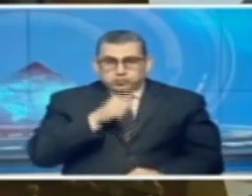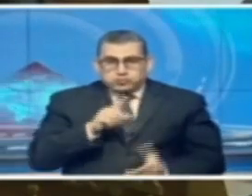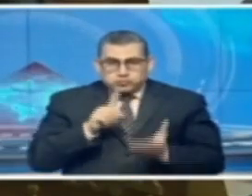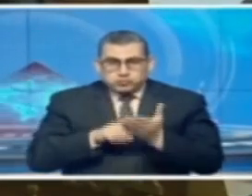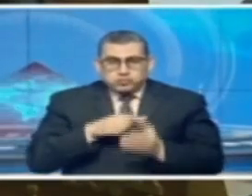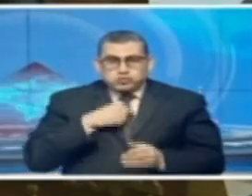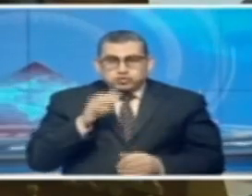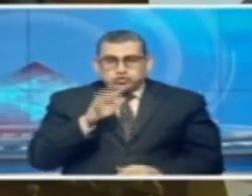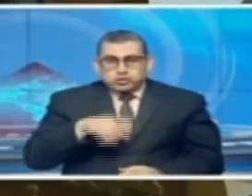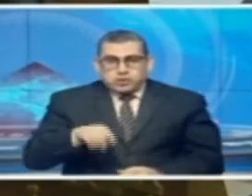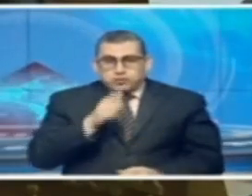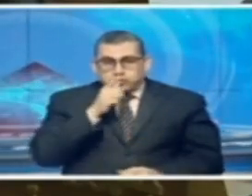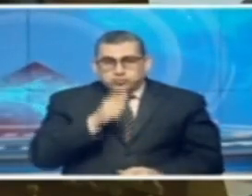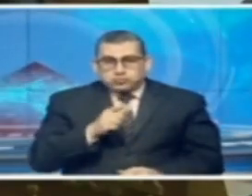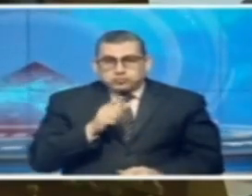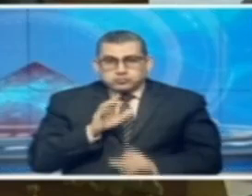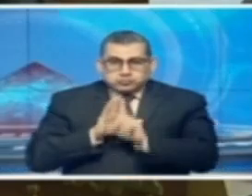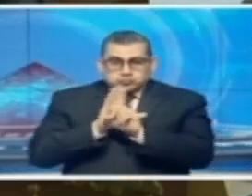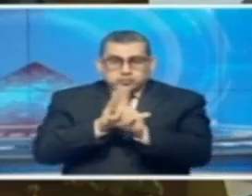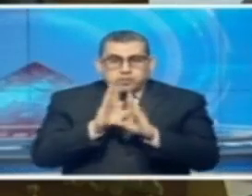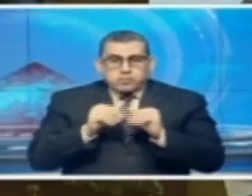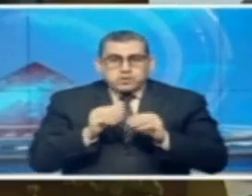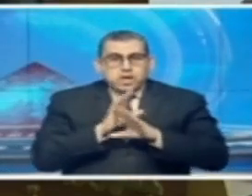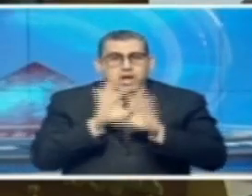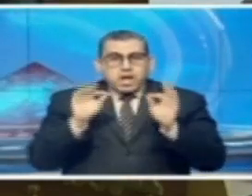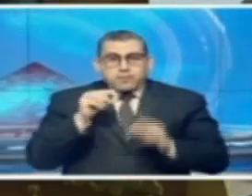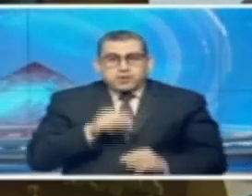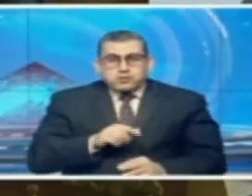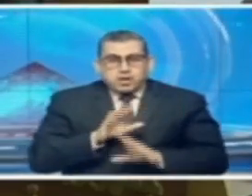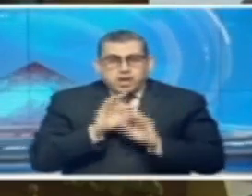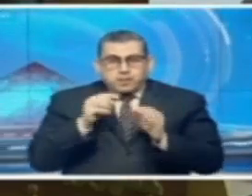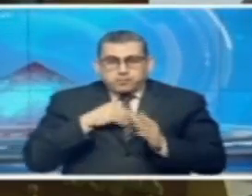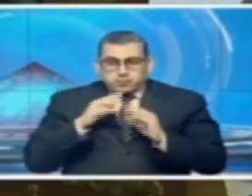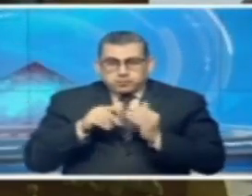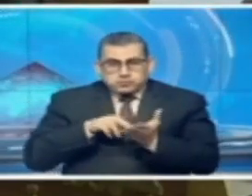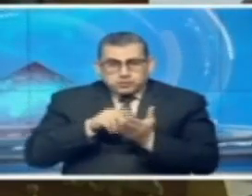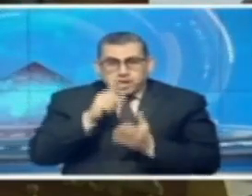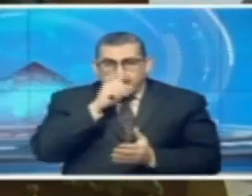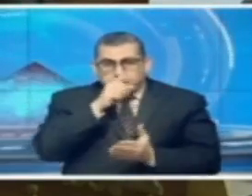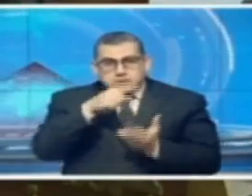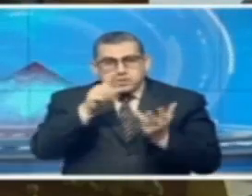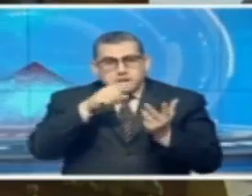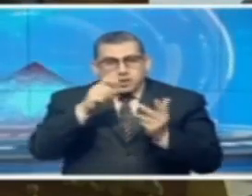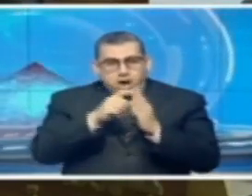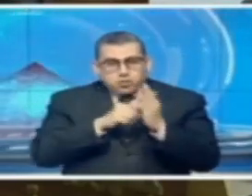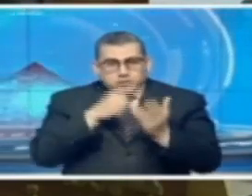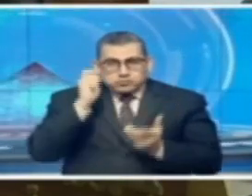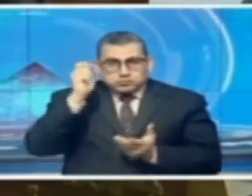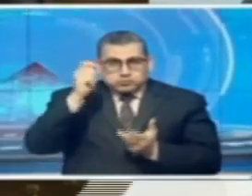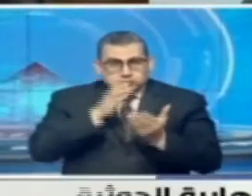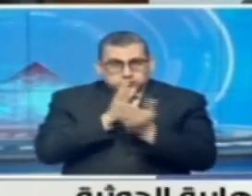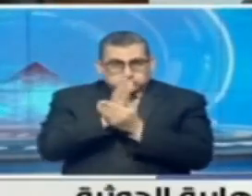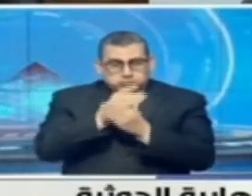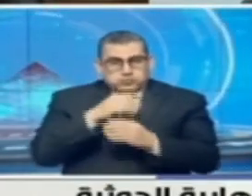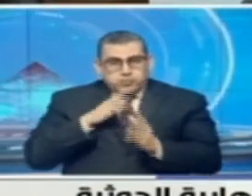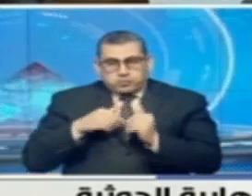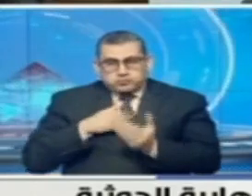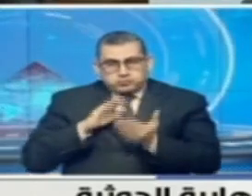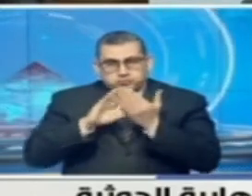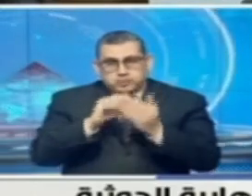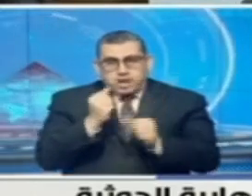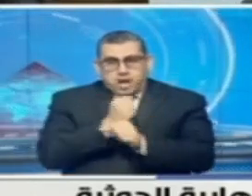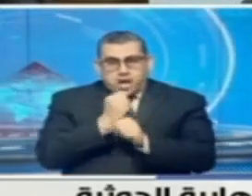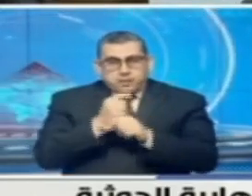ومواطنيها، ودعم مصر الكامل لكل ما تتخذه الإمارات من إجراءات للتعامل مع